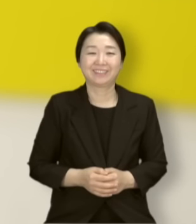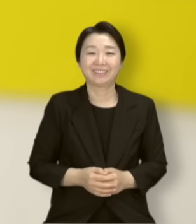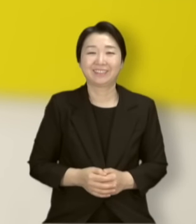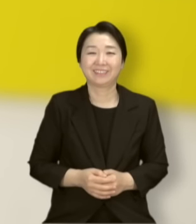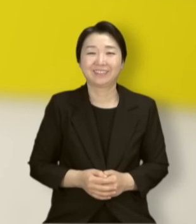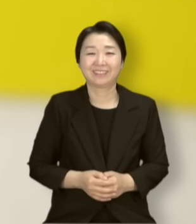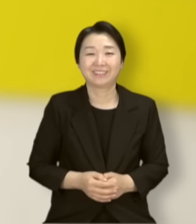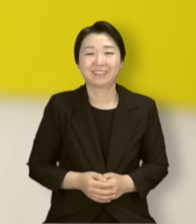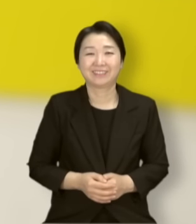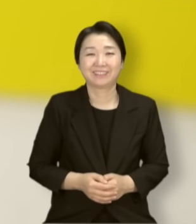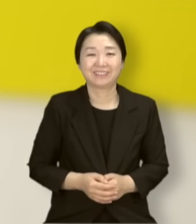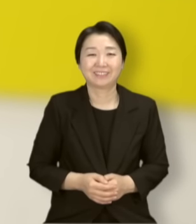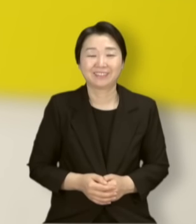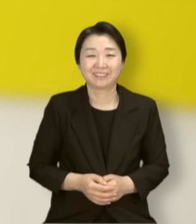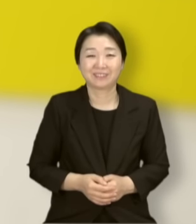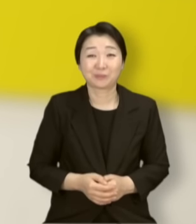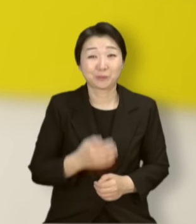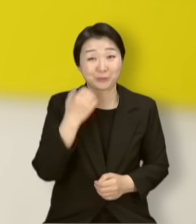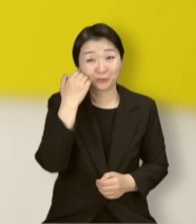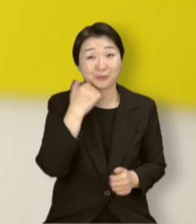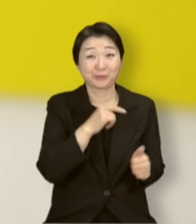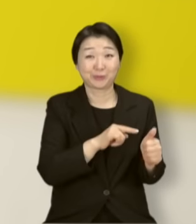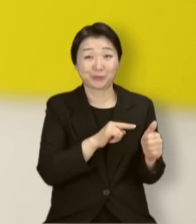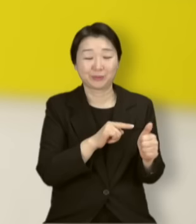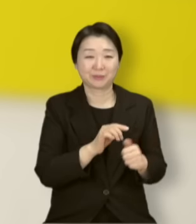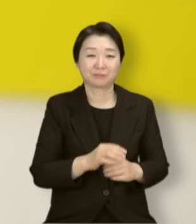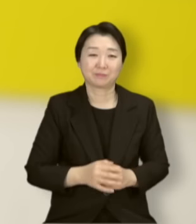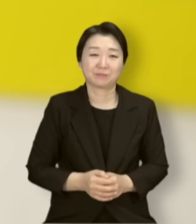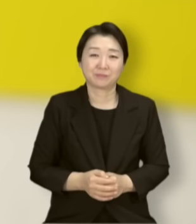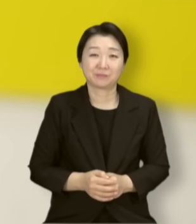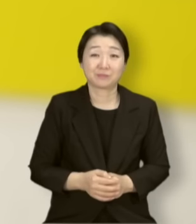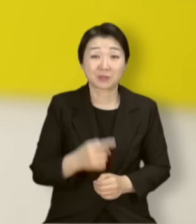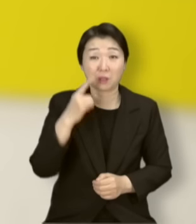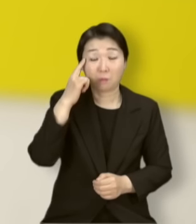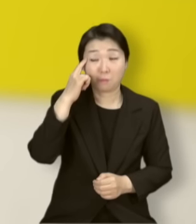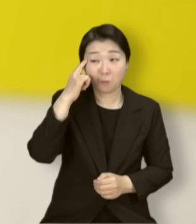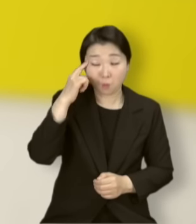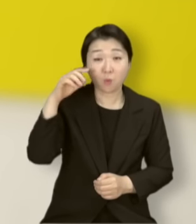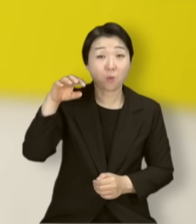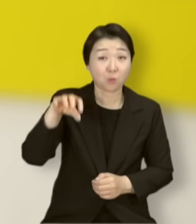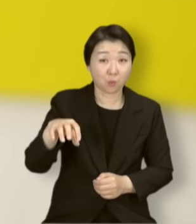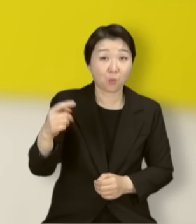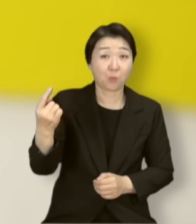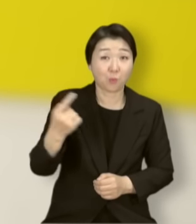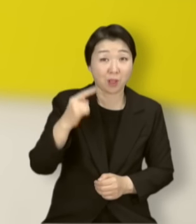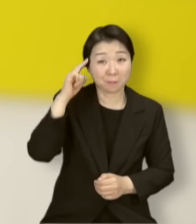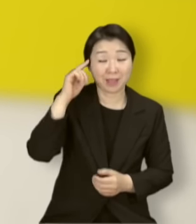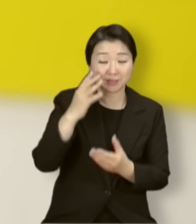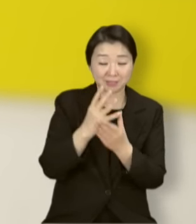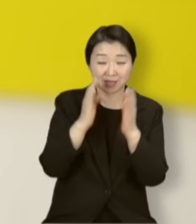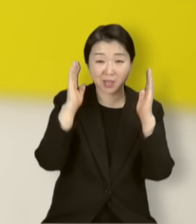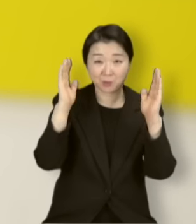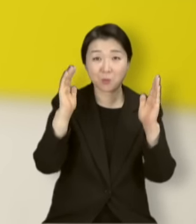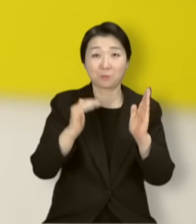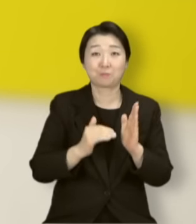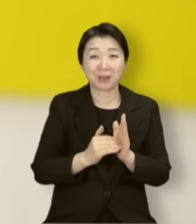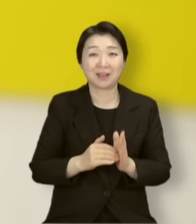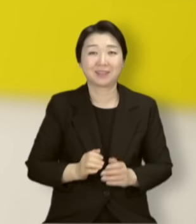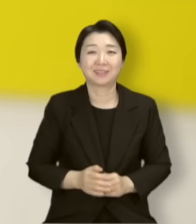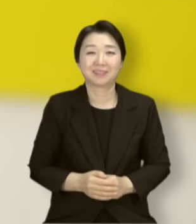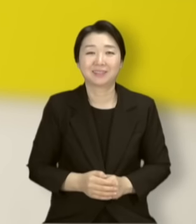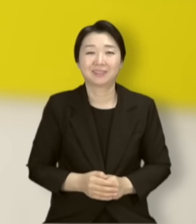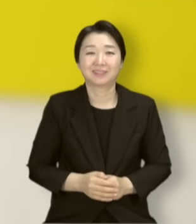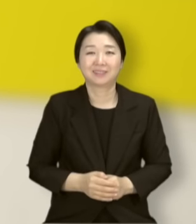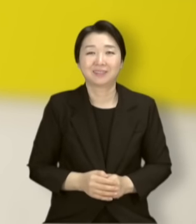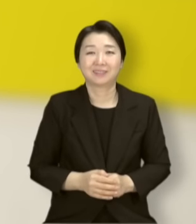또 그런 친구는 몽골에서 제 밑에 와서 네. 박사란 친구가 있어요. 이야. 그러니까